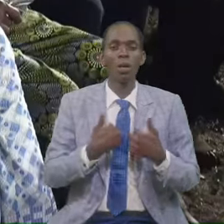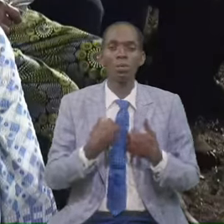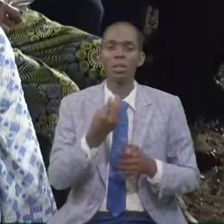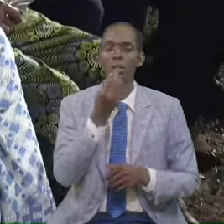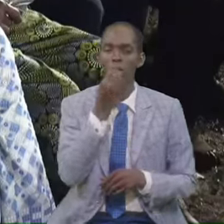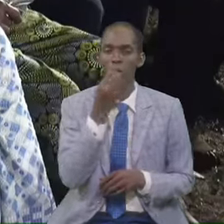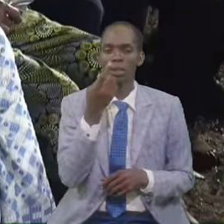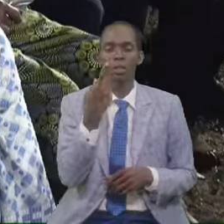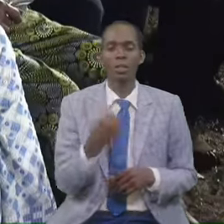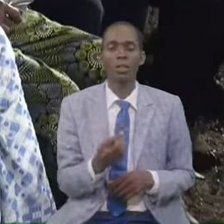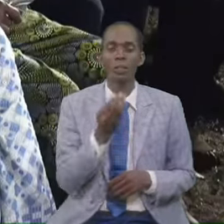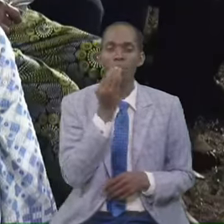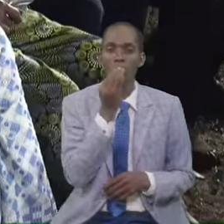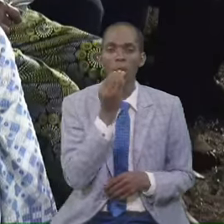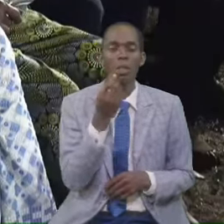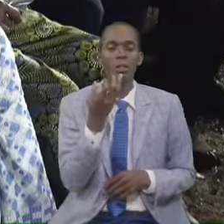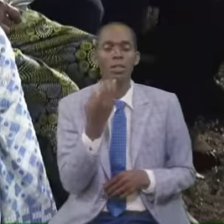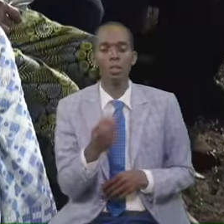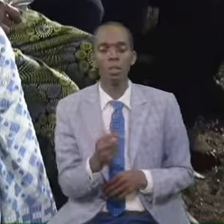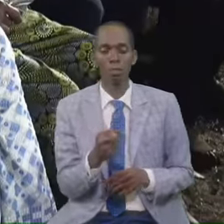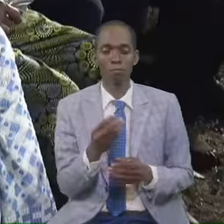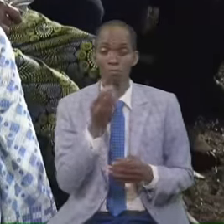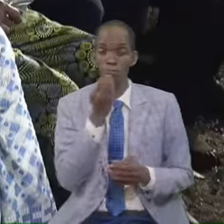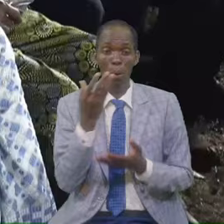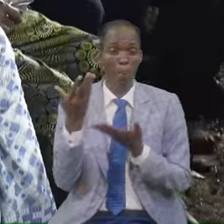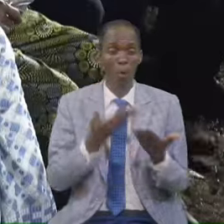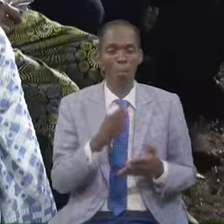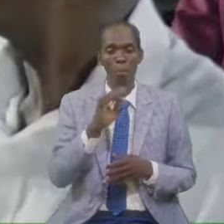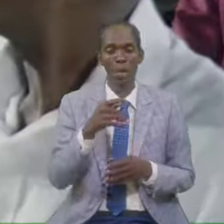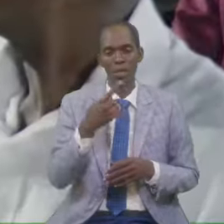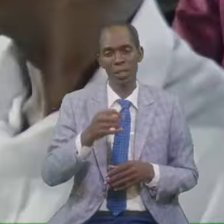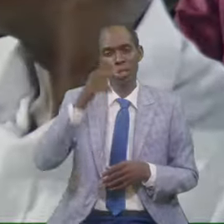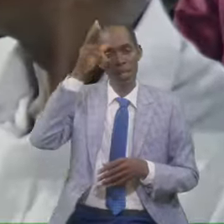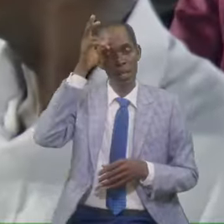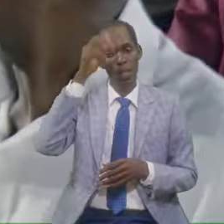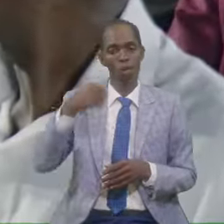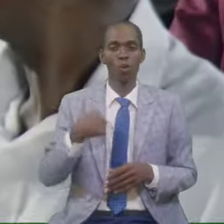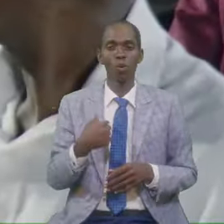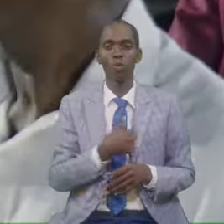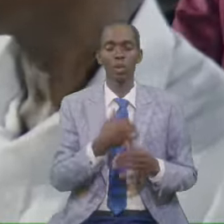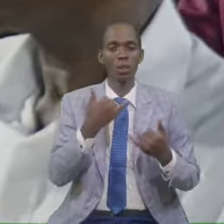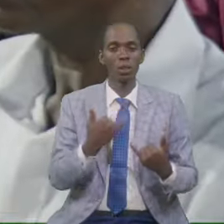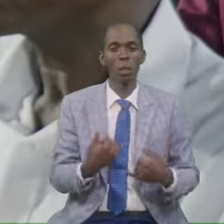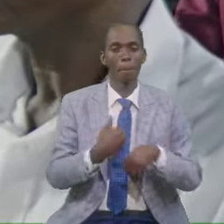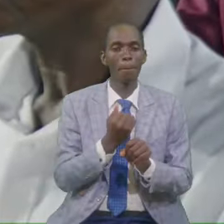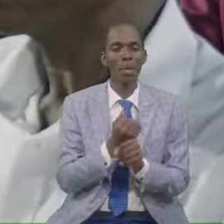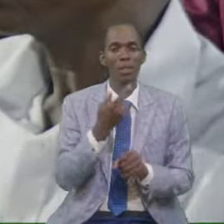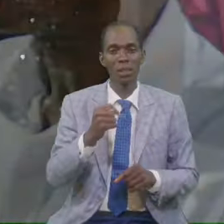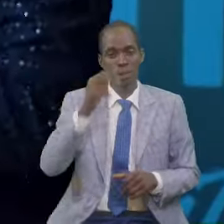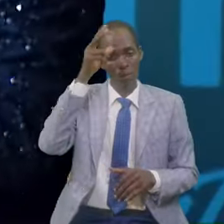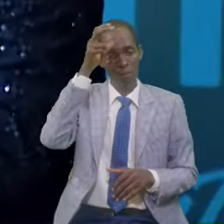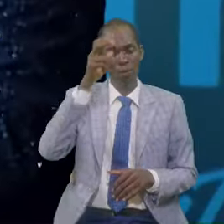meal of our adversary. And we made the adversary our father. That feeds